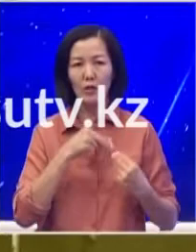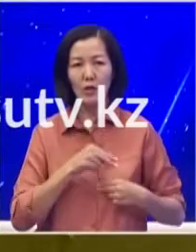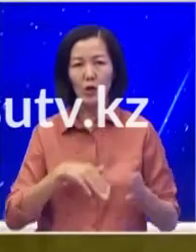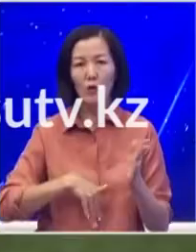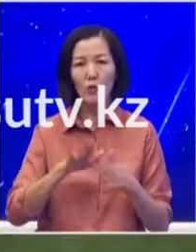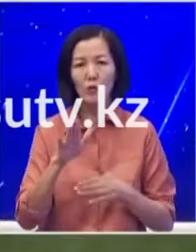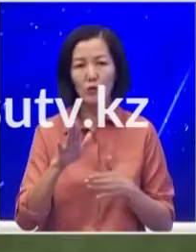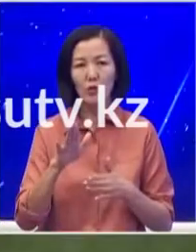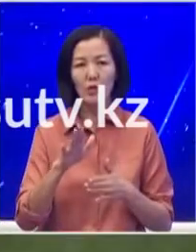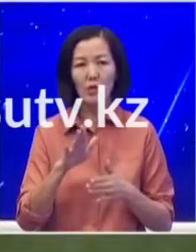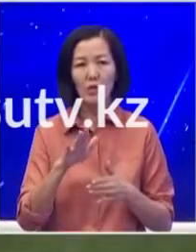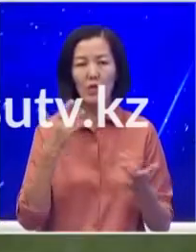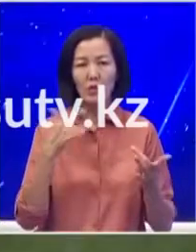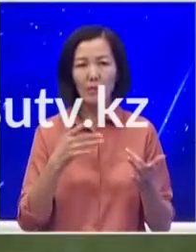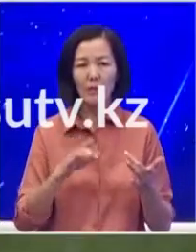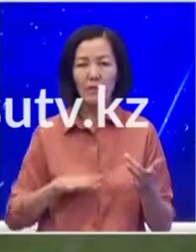Жамбылского района.